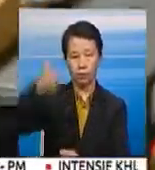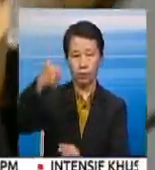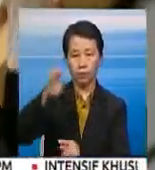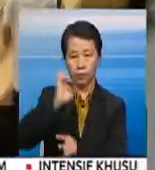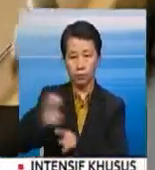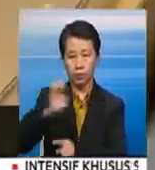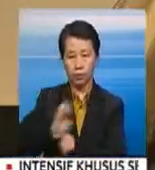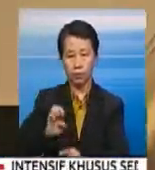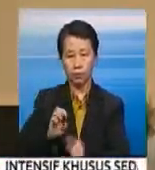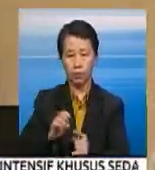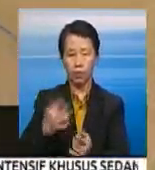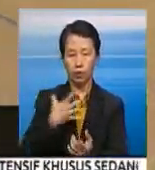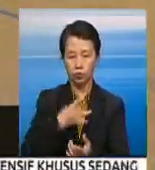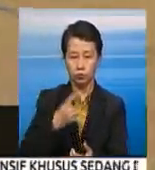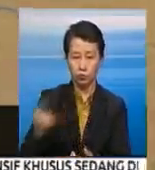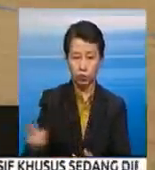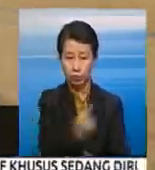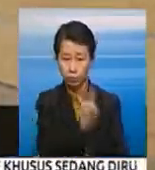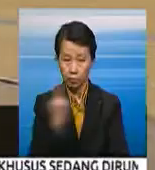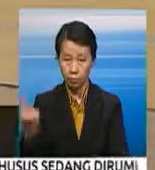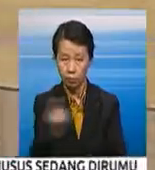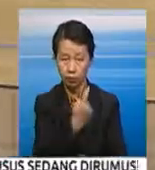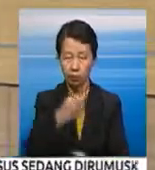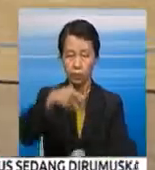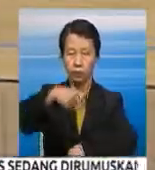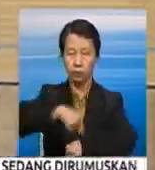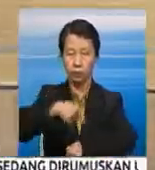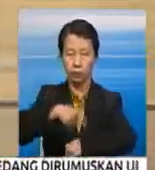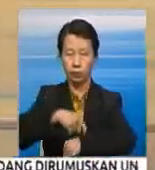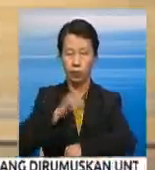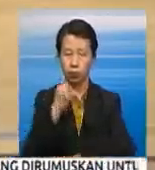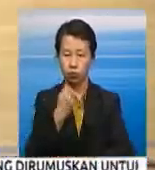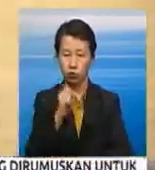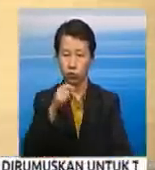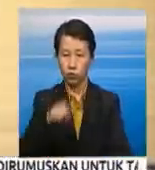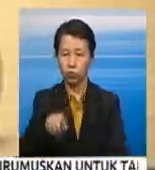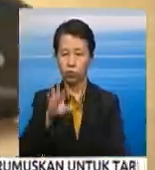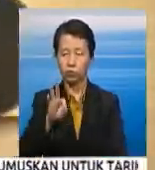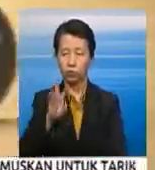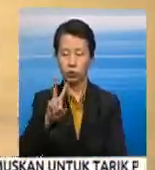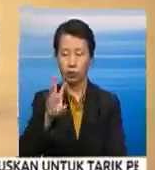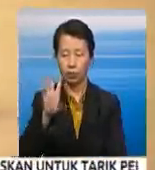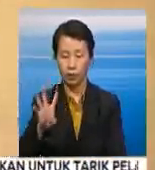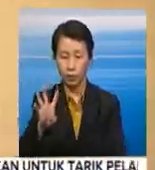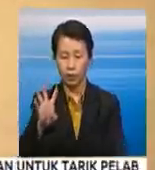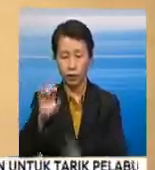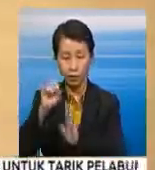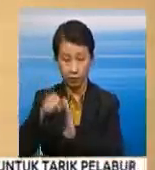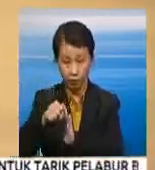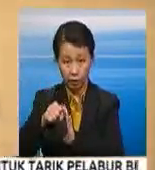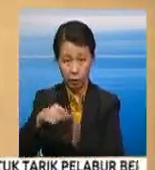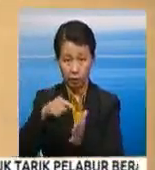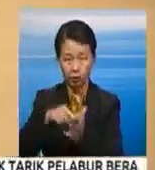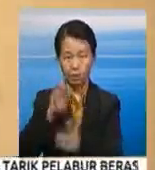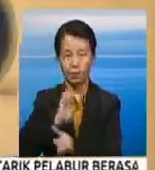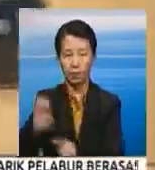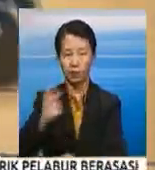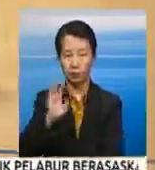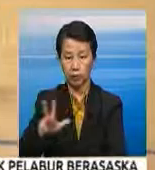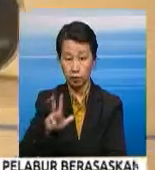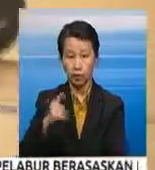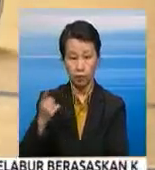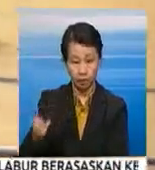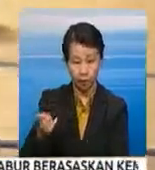acara kegemarannya Kirin dengan catatan masa 10.924 saat. Ini merupakan emas ketiga